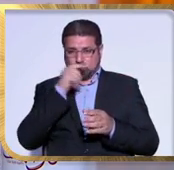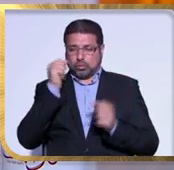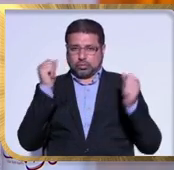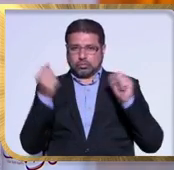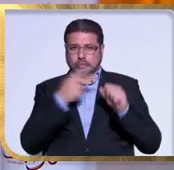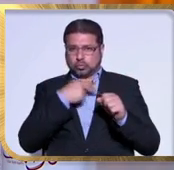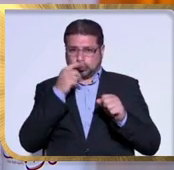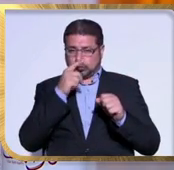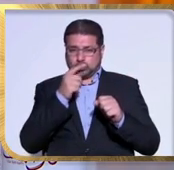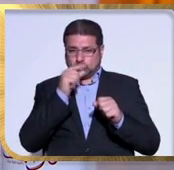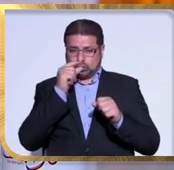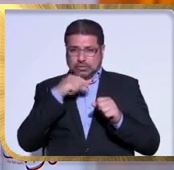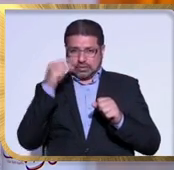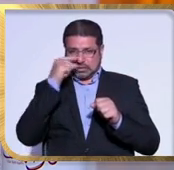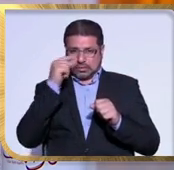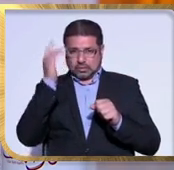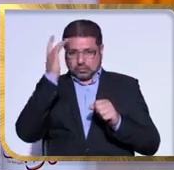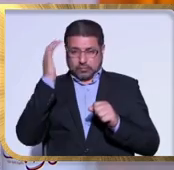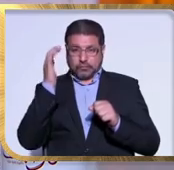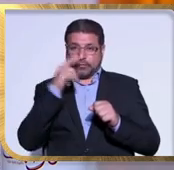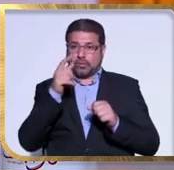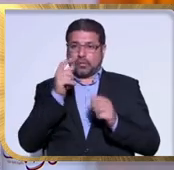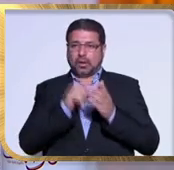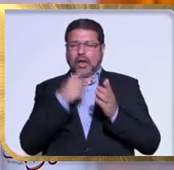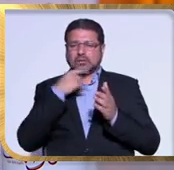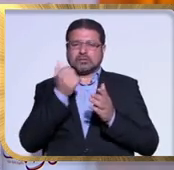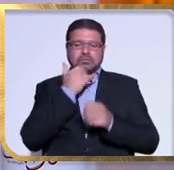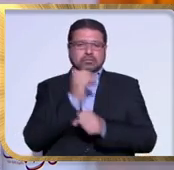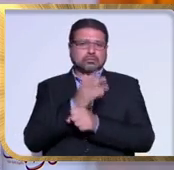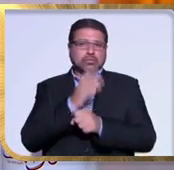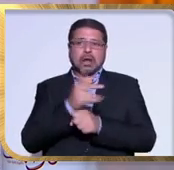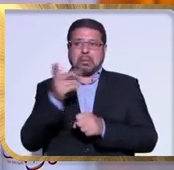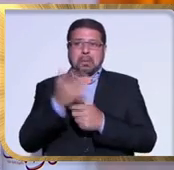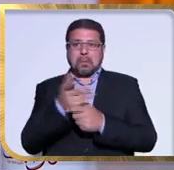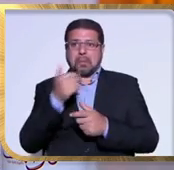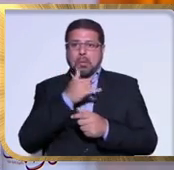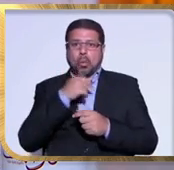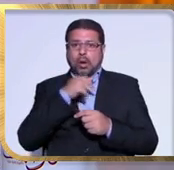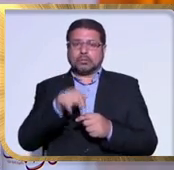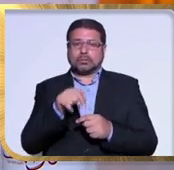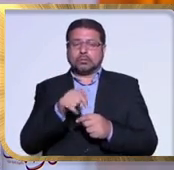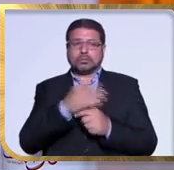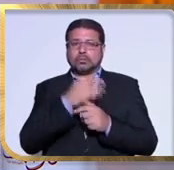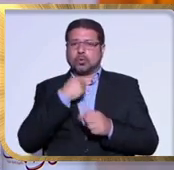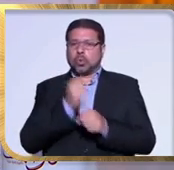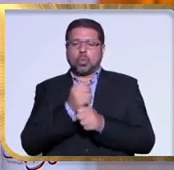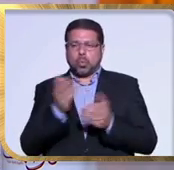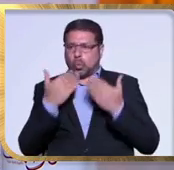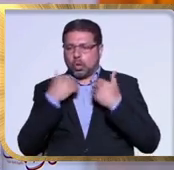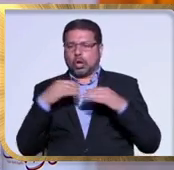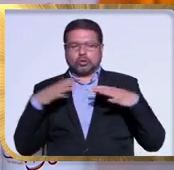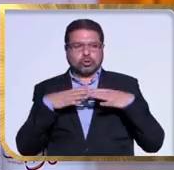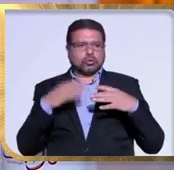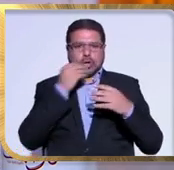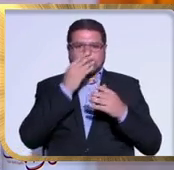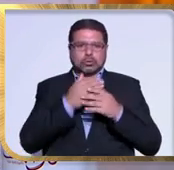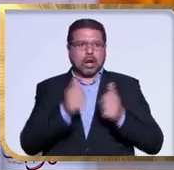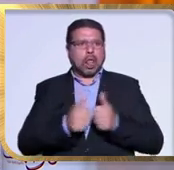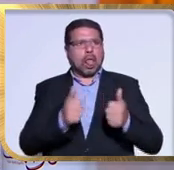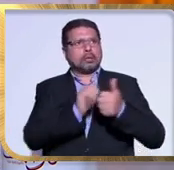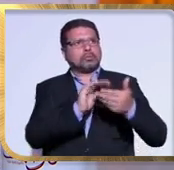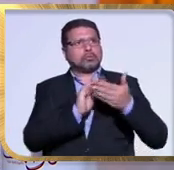ايه في علم الاصول الضرورات تبيح المحظورات انا النهارده لا بشتغل ولا عندي اهل